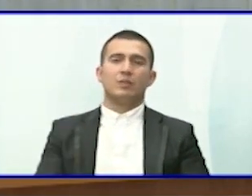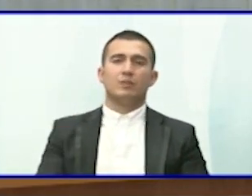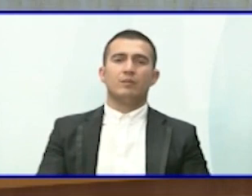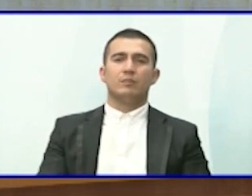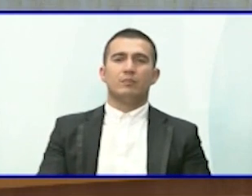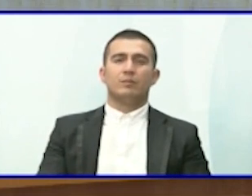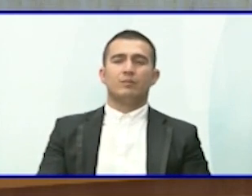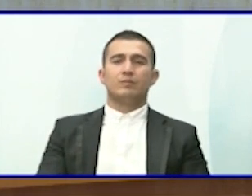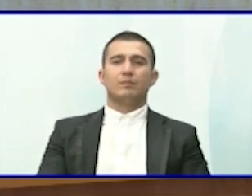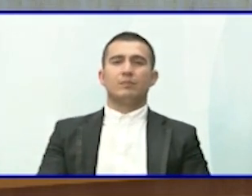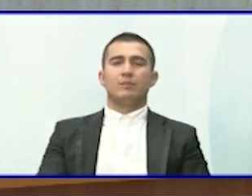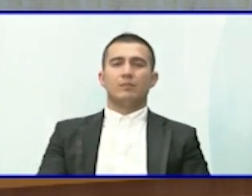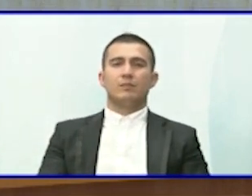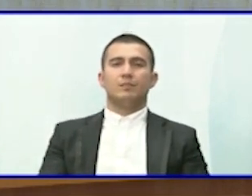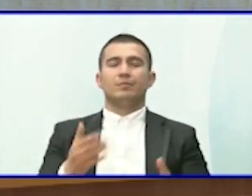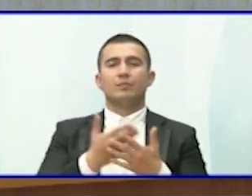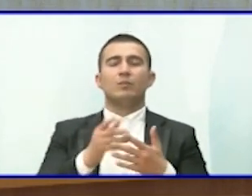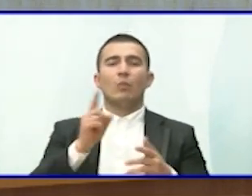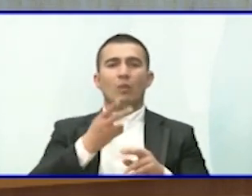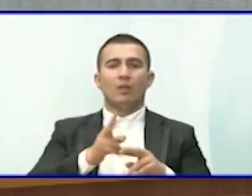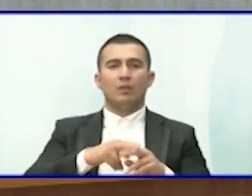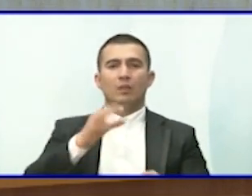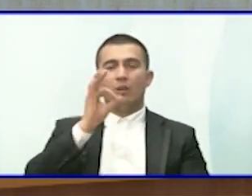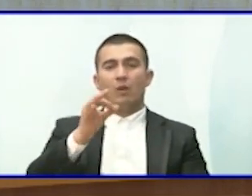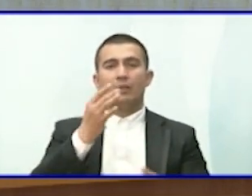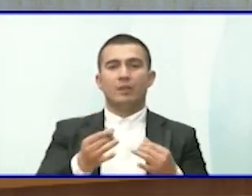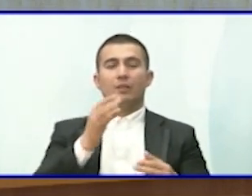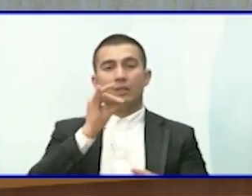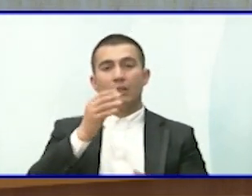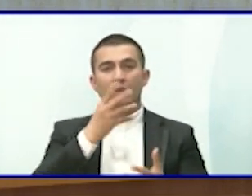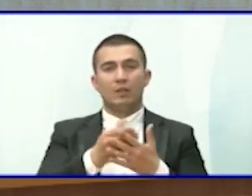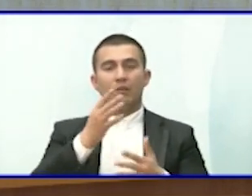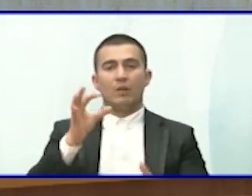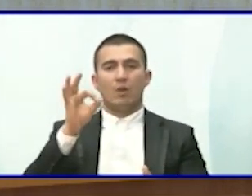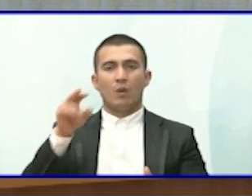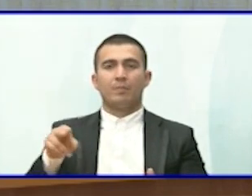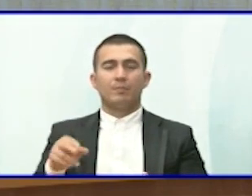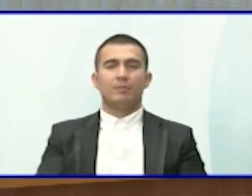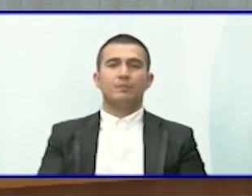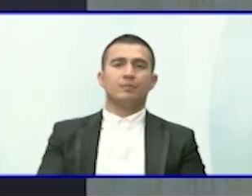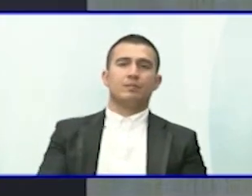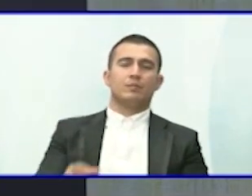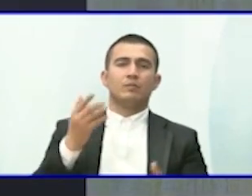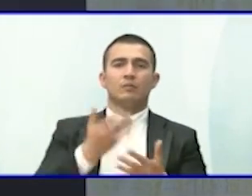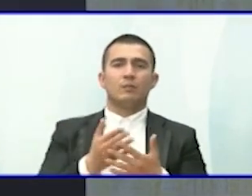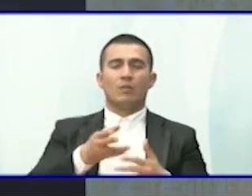что это у или up мы говорили до этого что